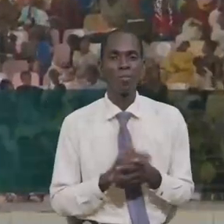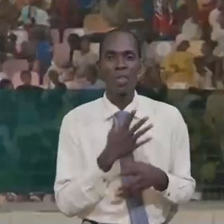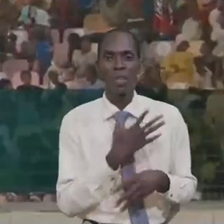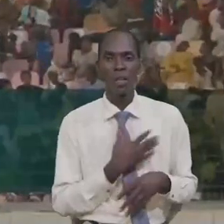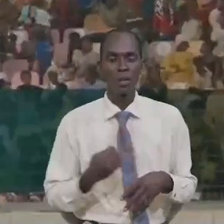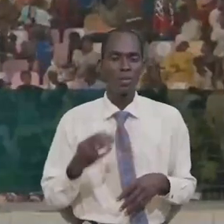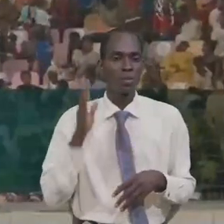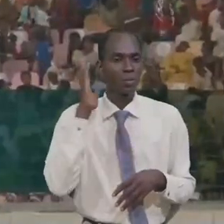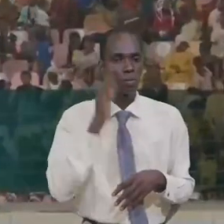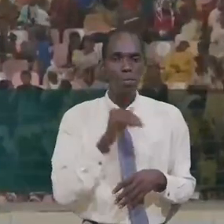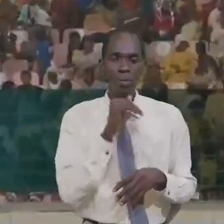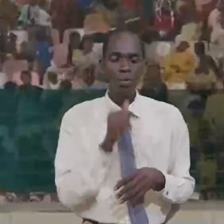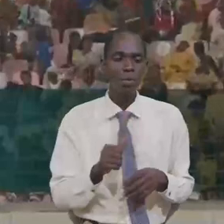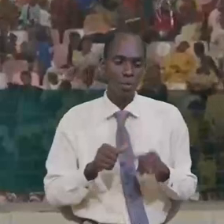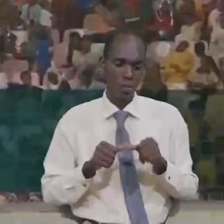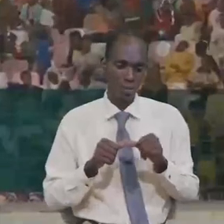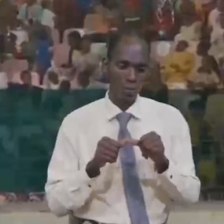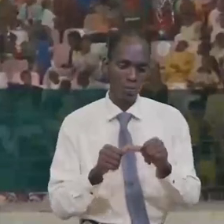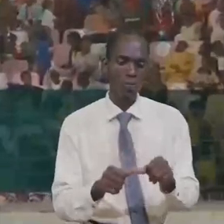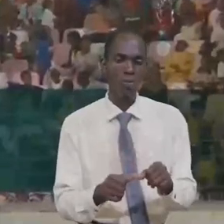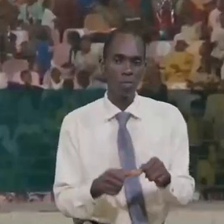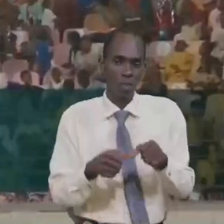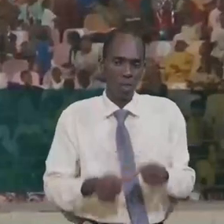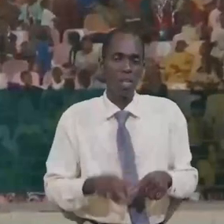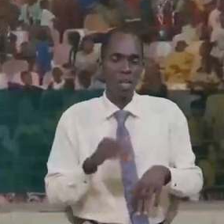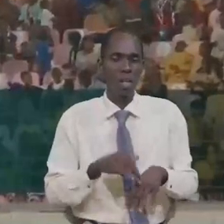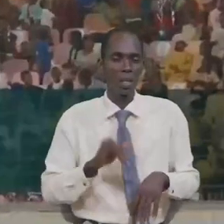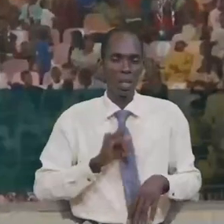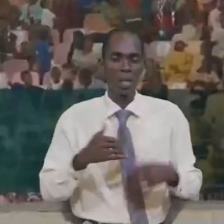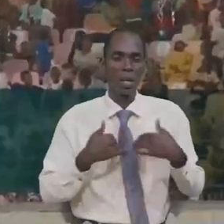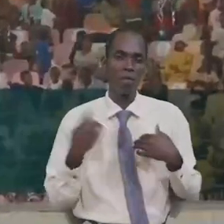et je ne serai plus ce que j'ai toujours été